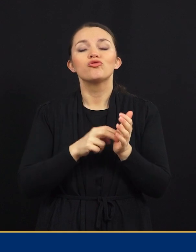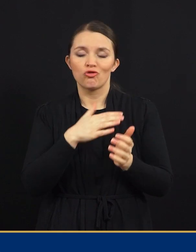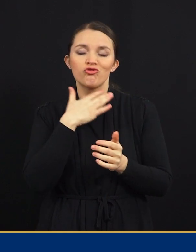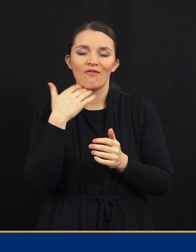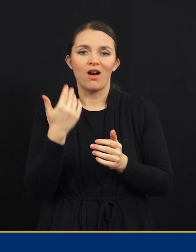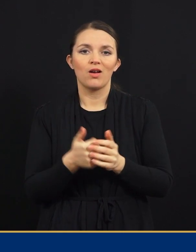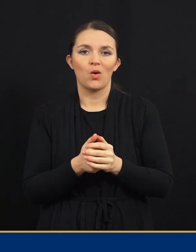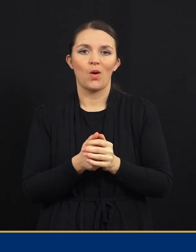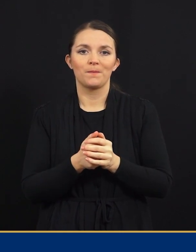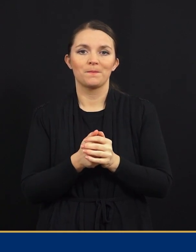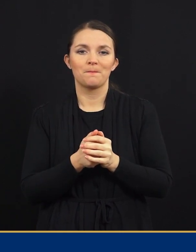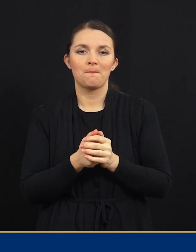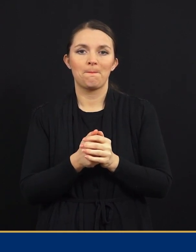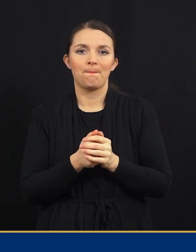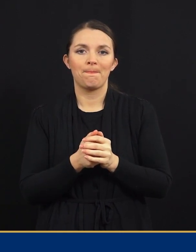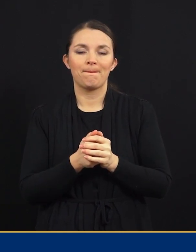veliko.